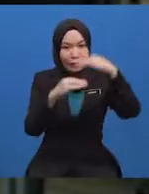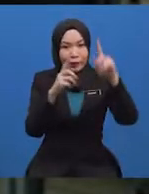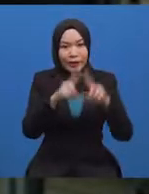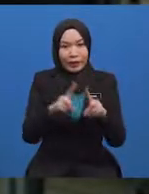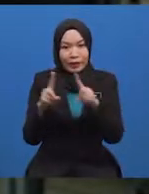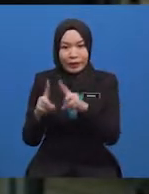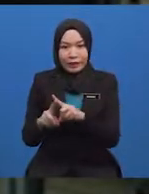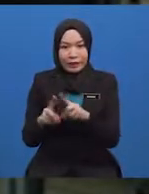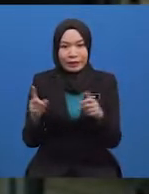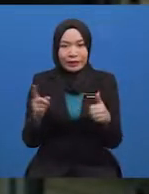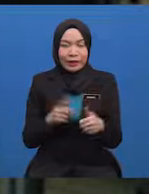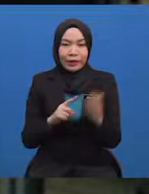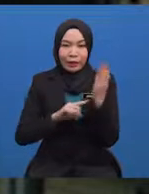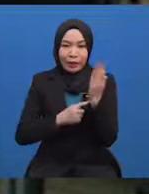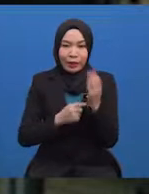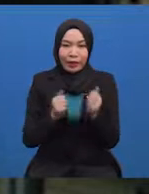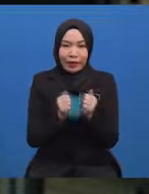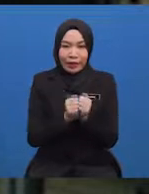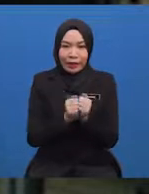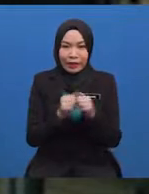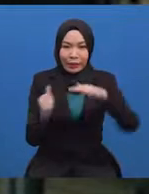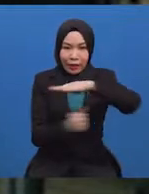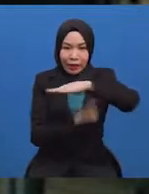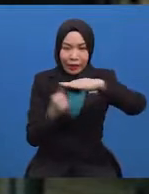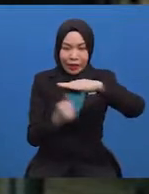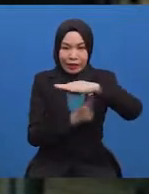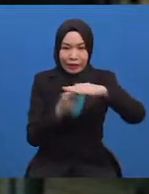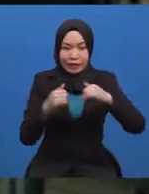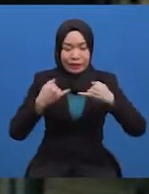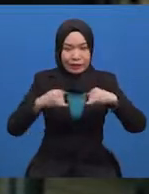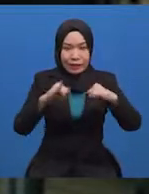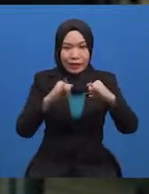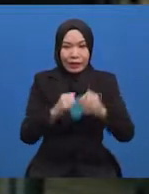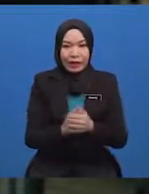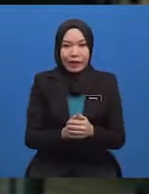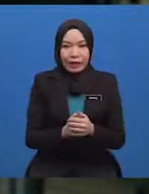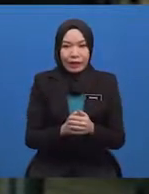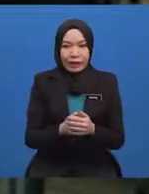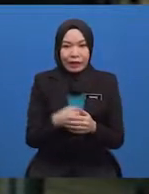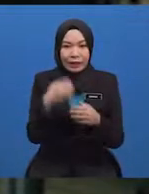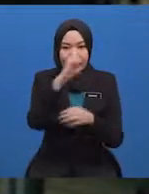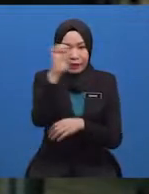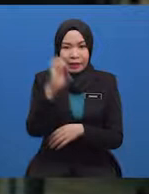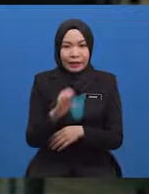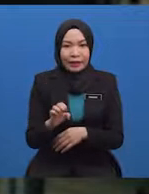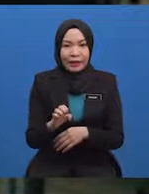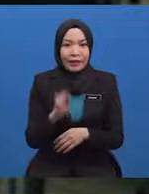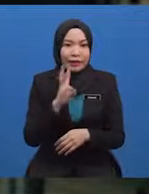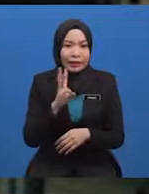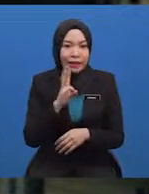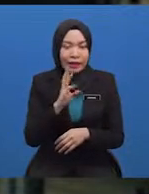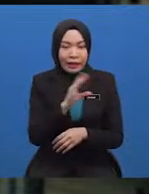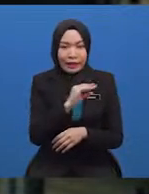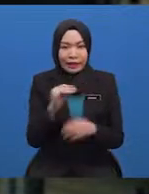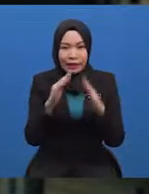asas seperti jalan raya, bekalan air, bekalan elektrik, program perumahan rumah termiskin